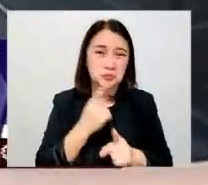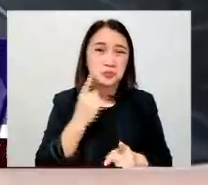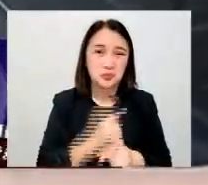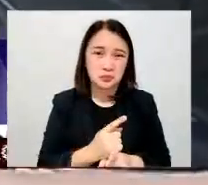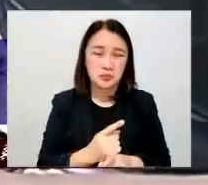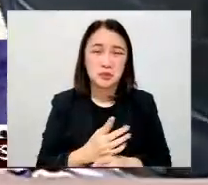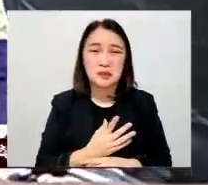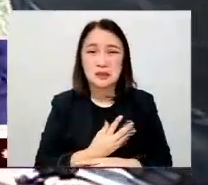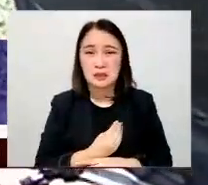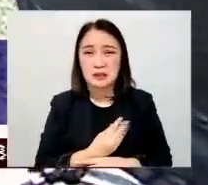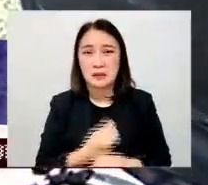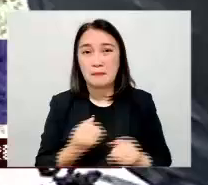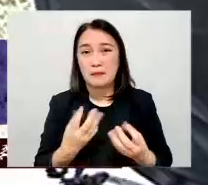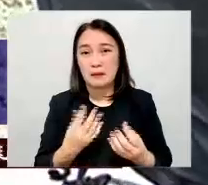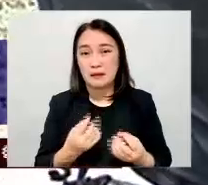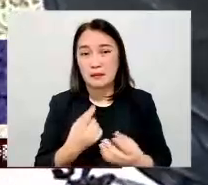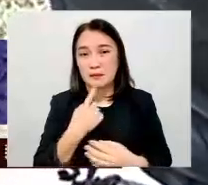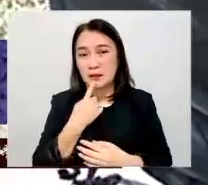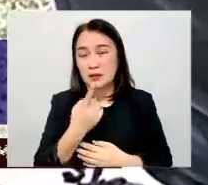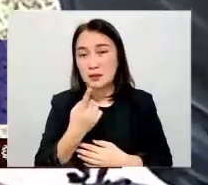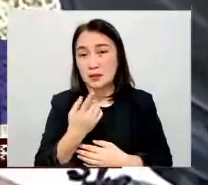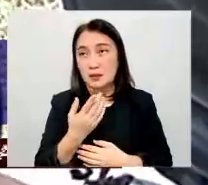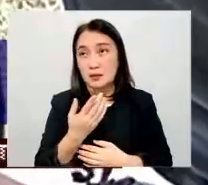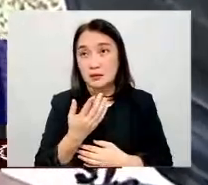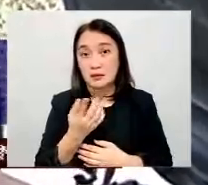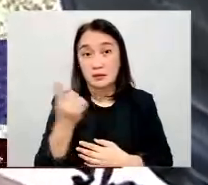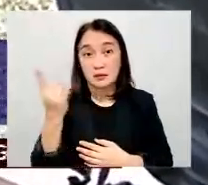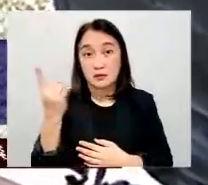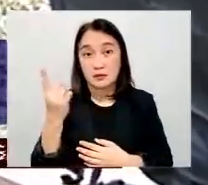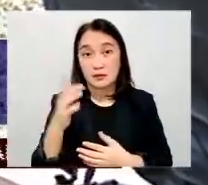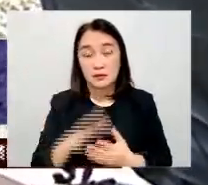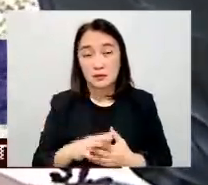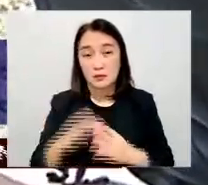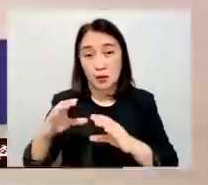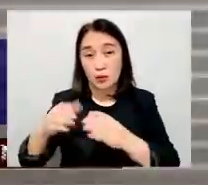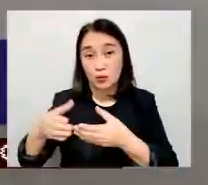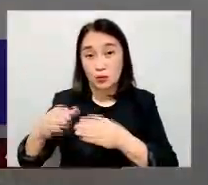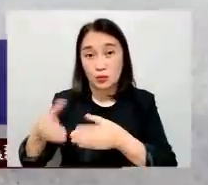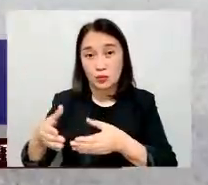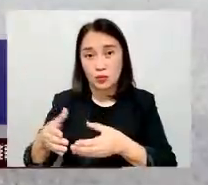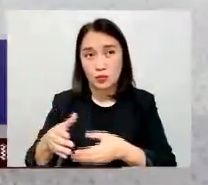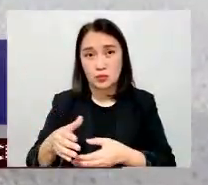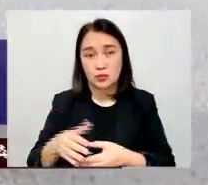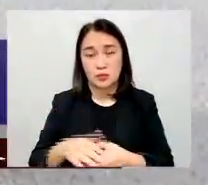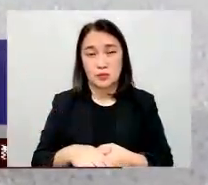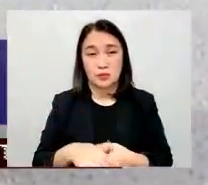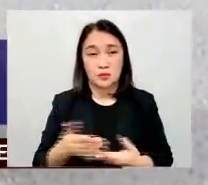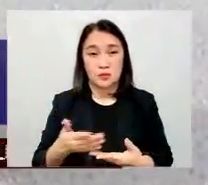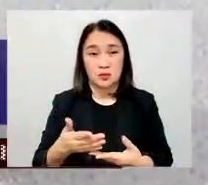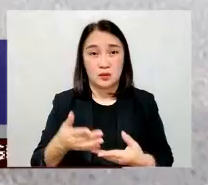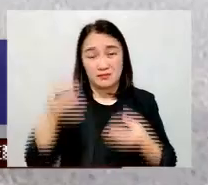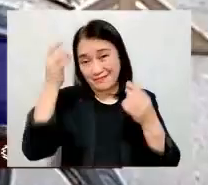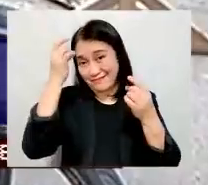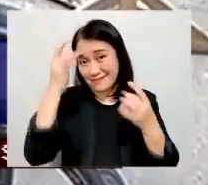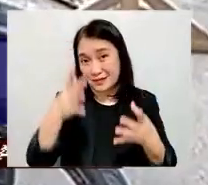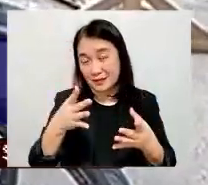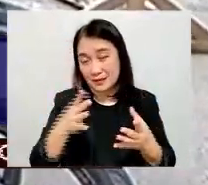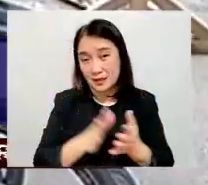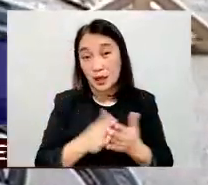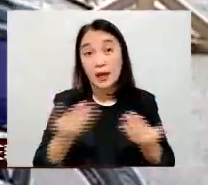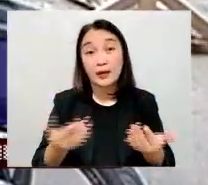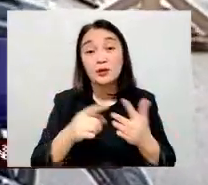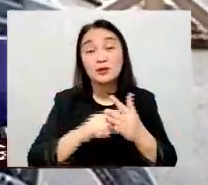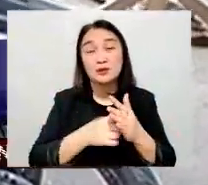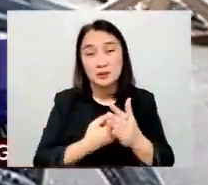sinasabi sa taga doon sa Kabihan na hindi maganda. Simula ngayong araw, mas abala